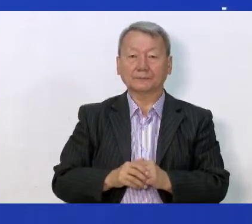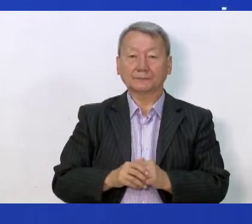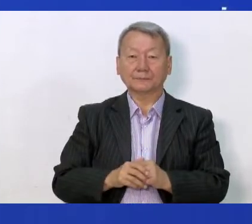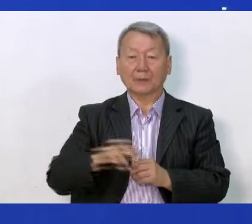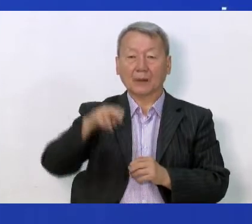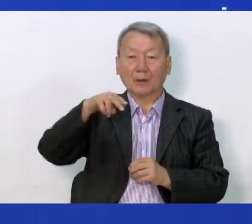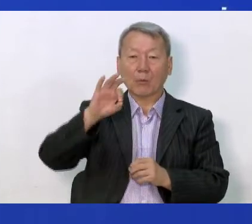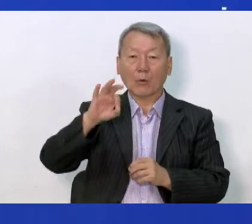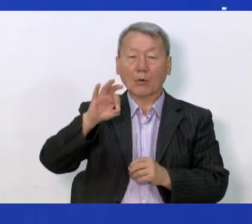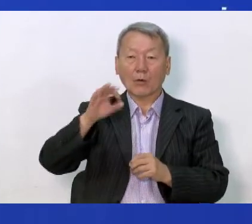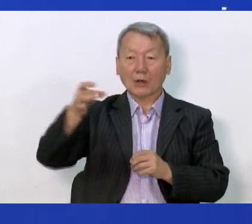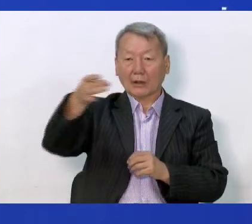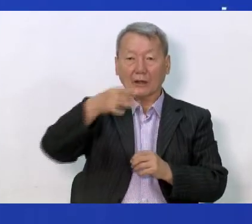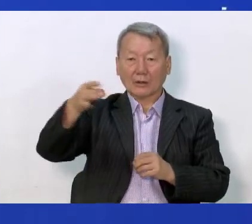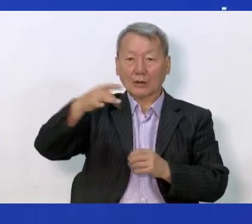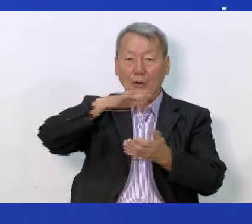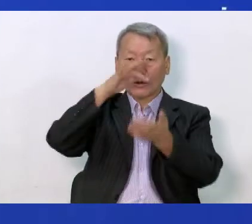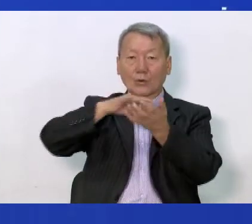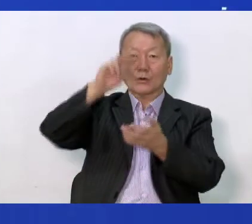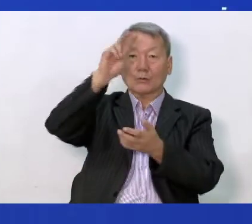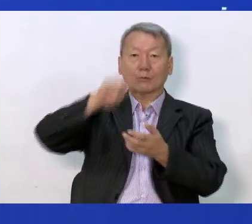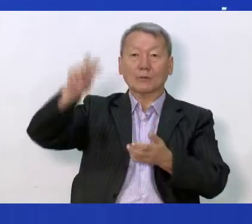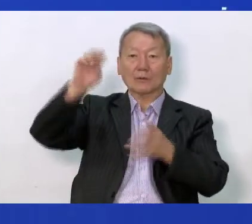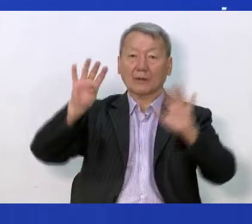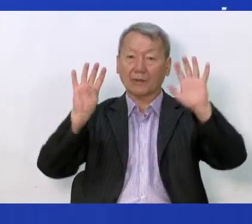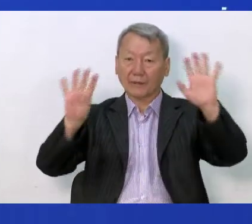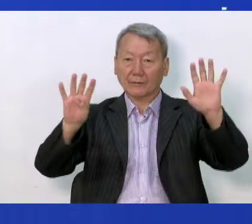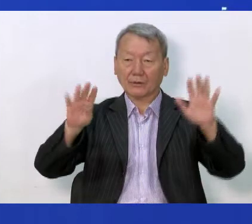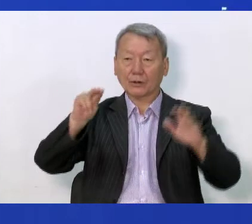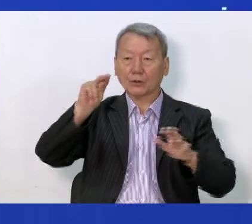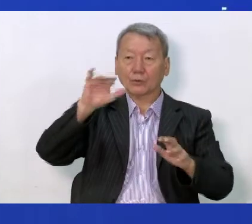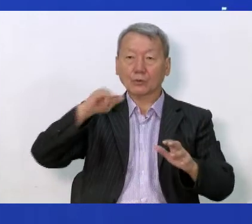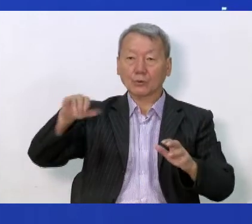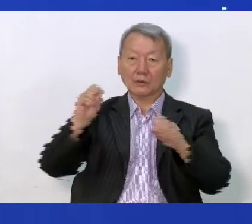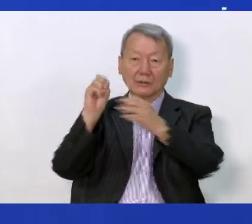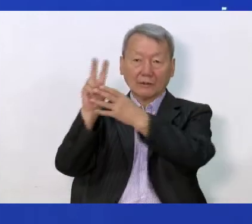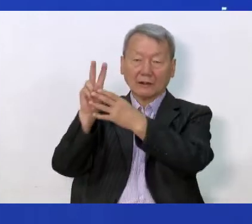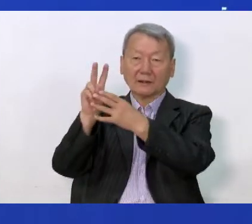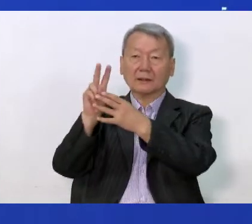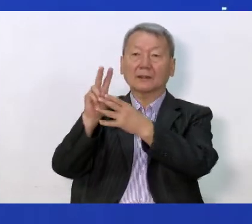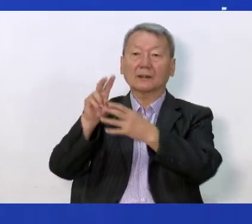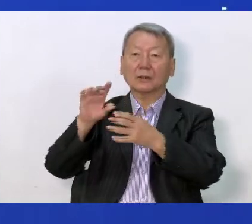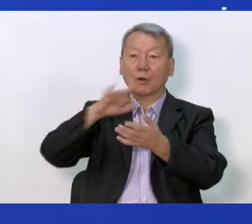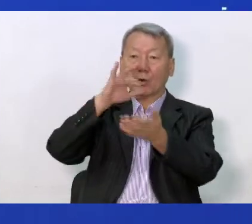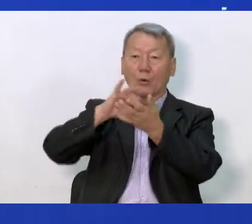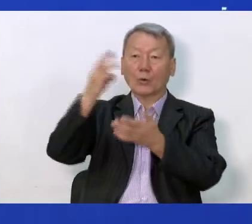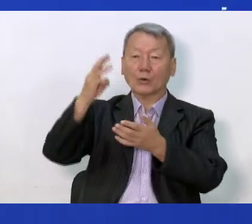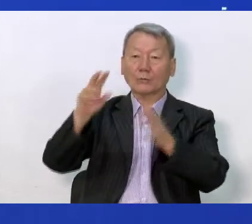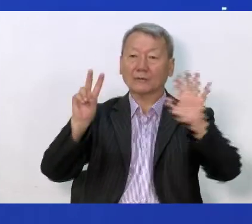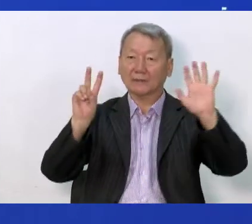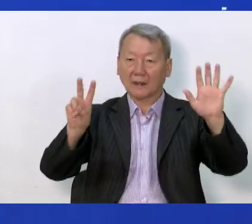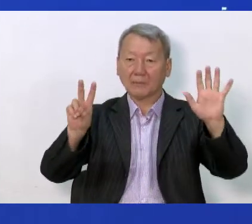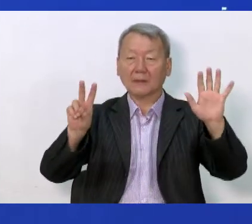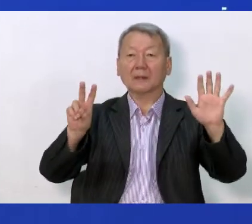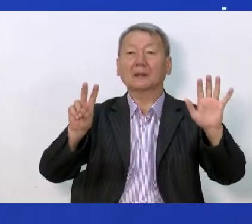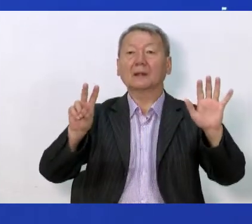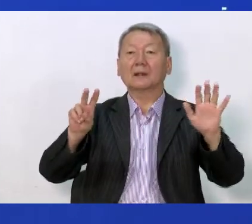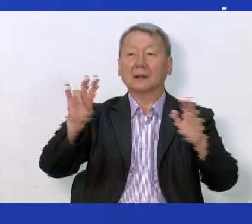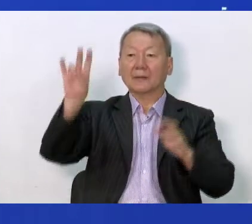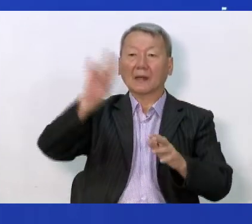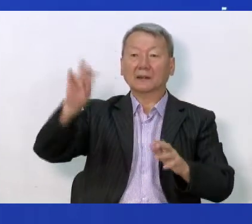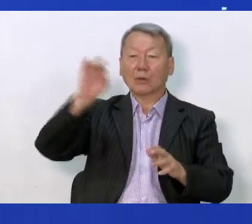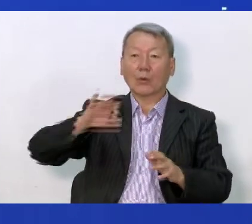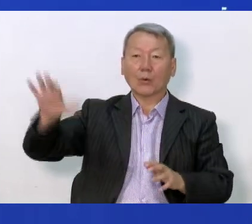65. По регионам: в городе Бишкек 9, в Чуйской области 12, в городе Ош 7, в